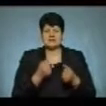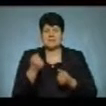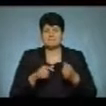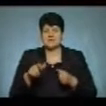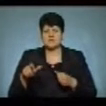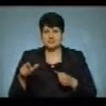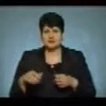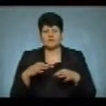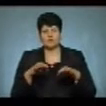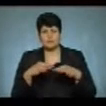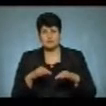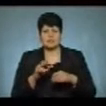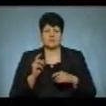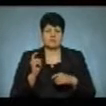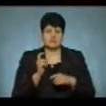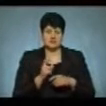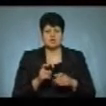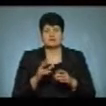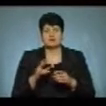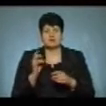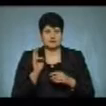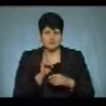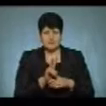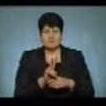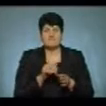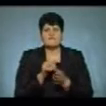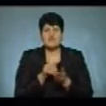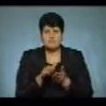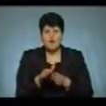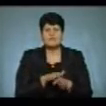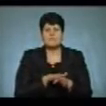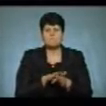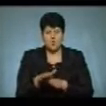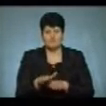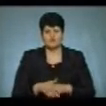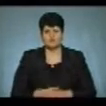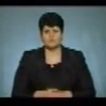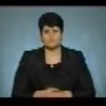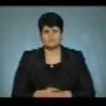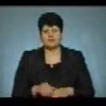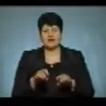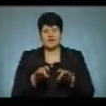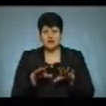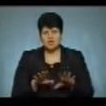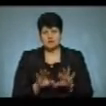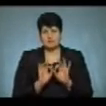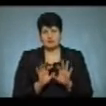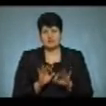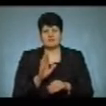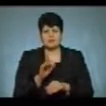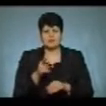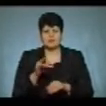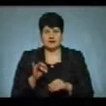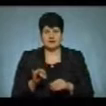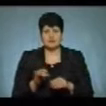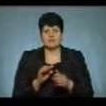автомобільним та електричним транспортом в місті Тернополі з наступними змінами відмовити повністю. Рішення судді коментує представник відповідача Віталій Гірняк. Рішення